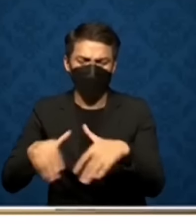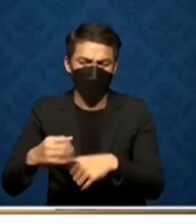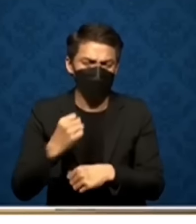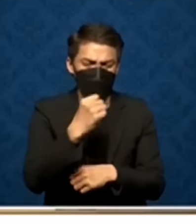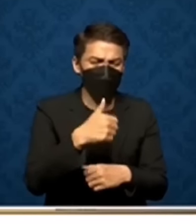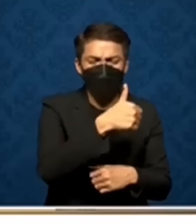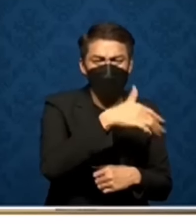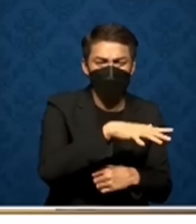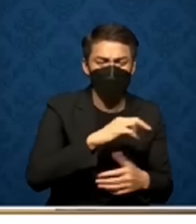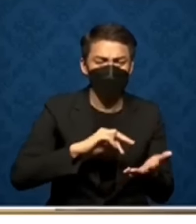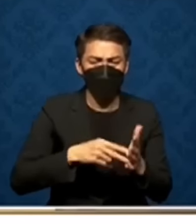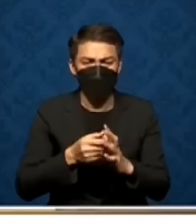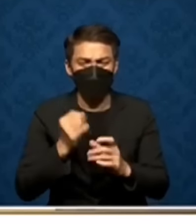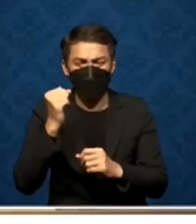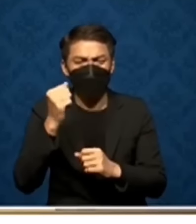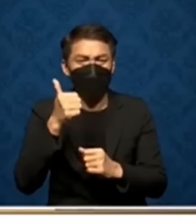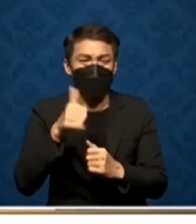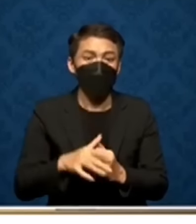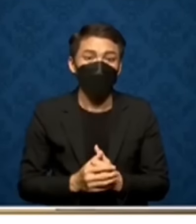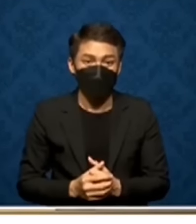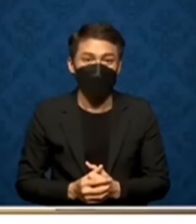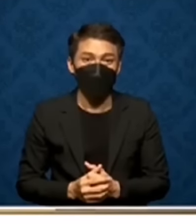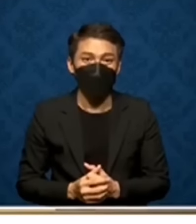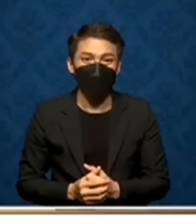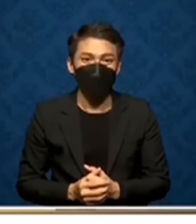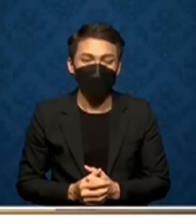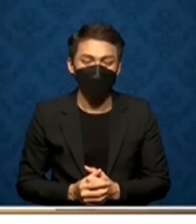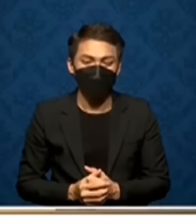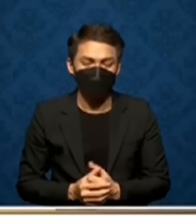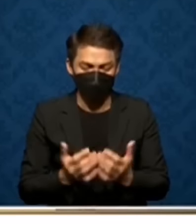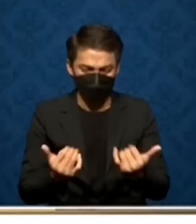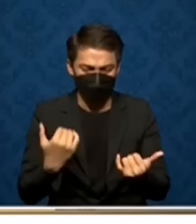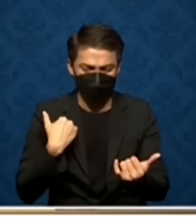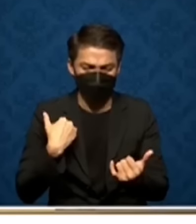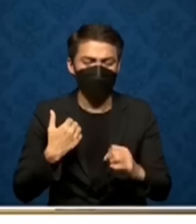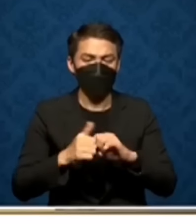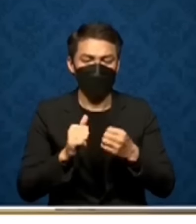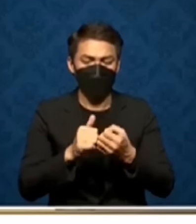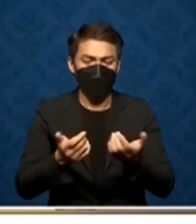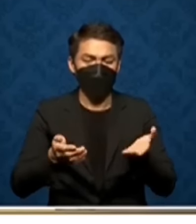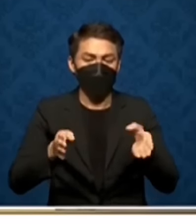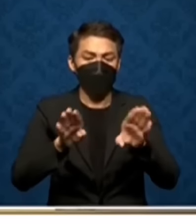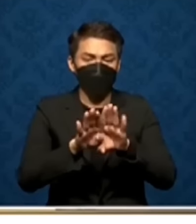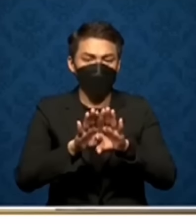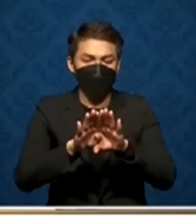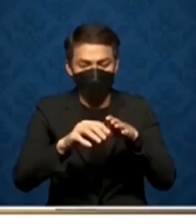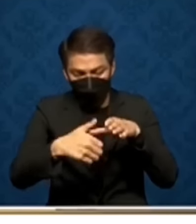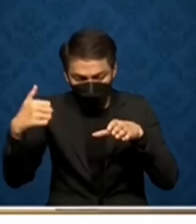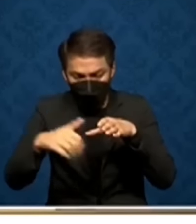จท่านที่ผิดอย่างไรหลวงอีกอันหนึ่งคือท่านปิดเหมืองทองอัครานะผ